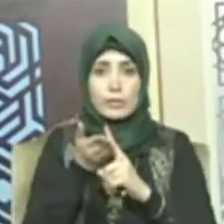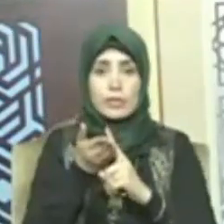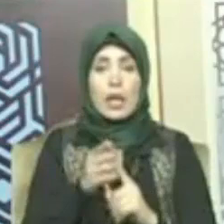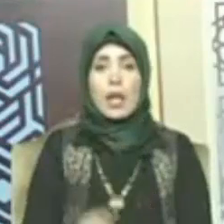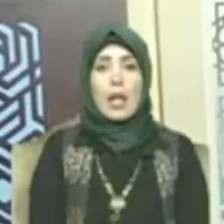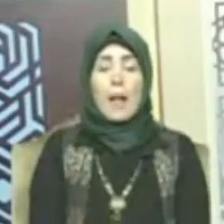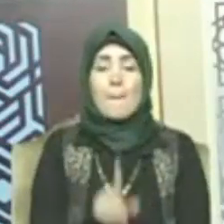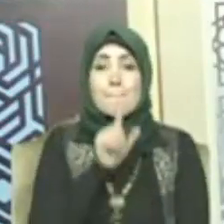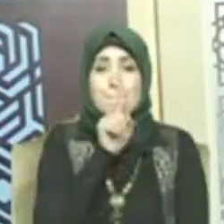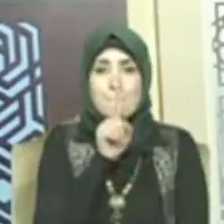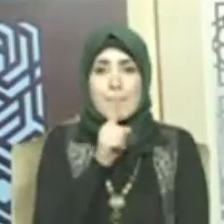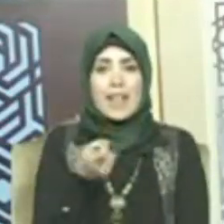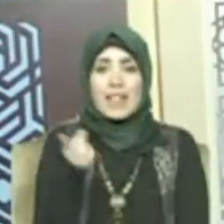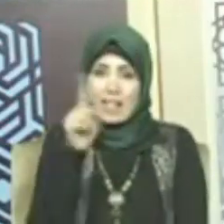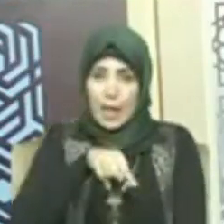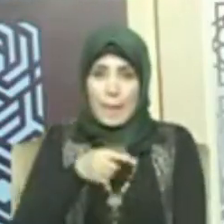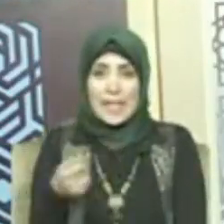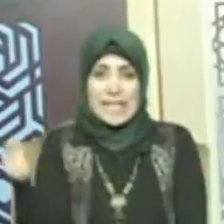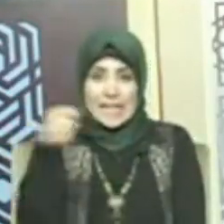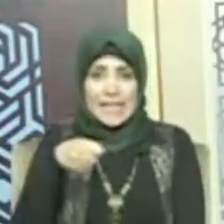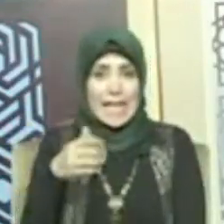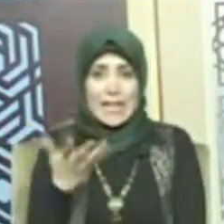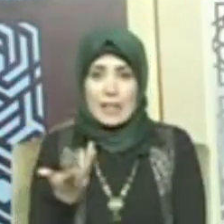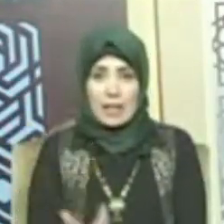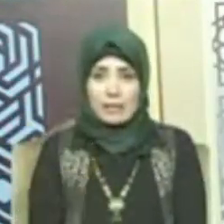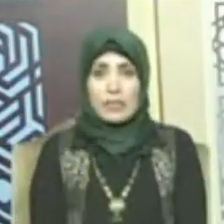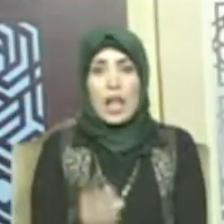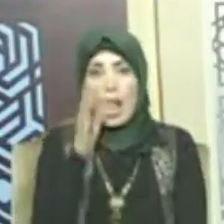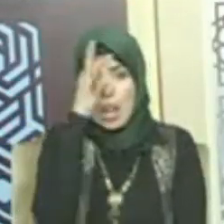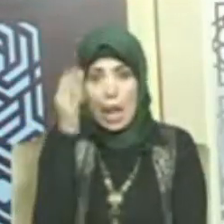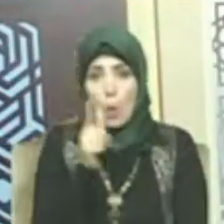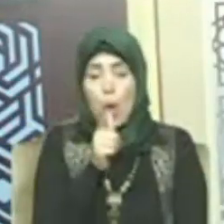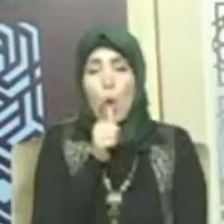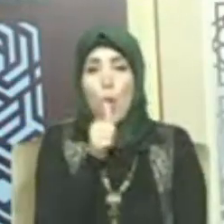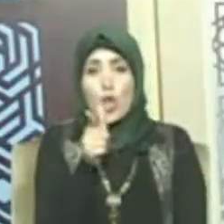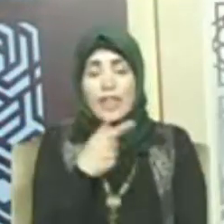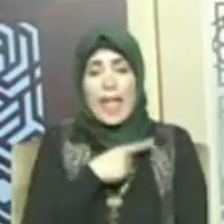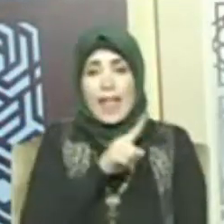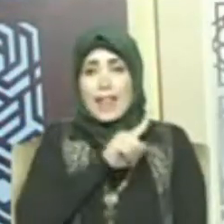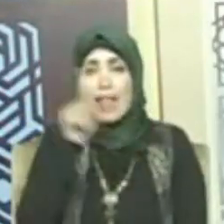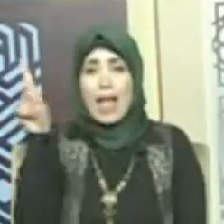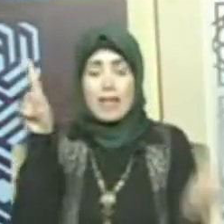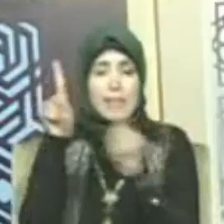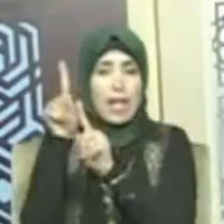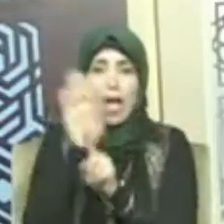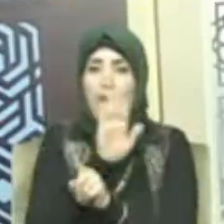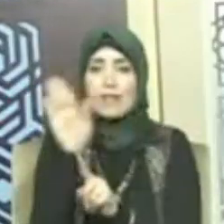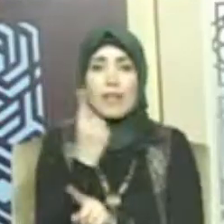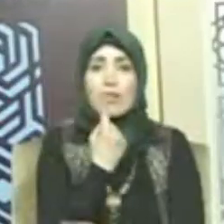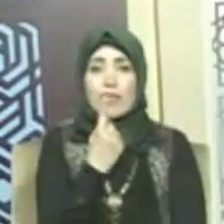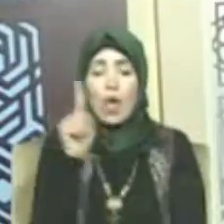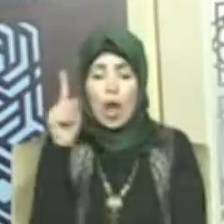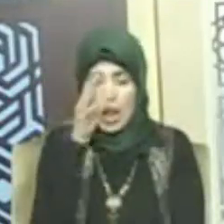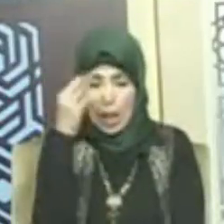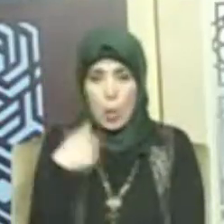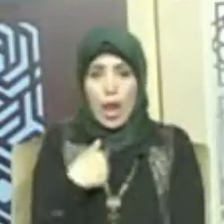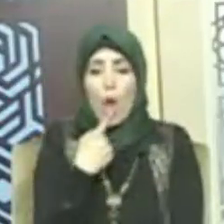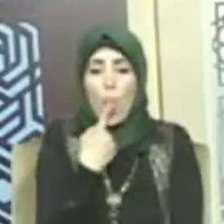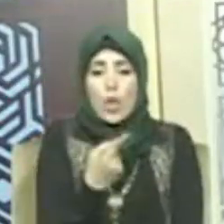بل أبعد من هذا، من قال لا إله إلا الله